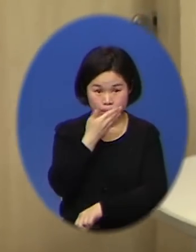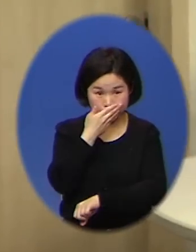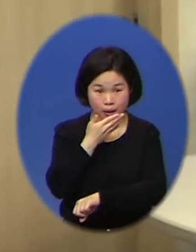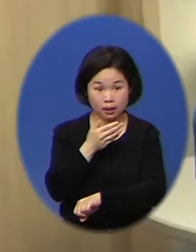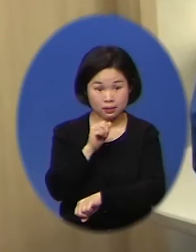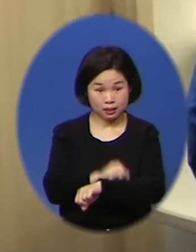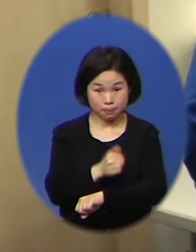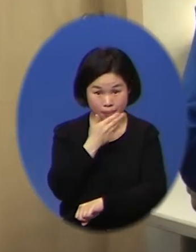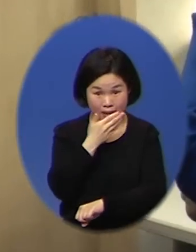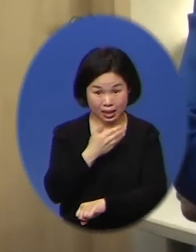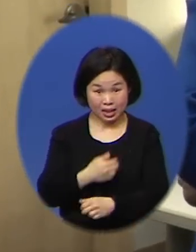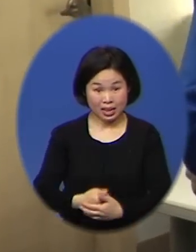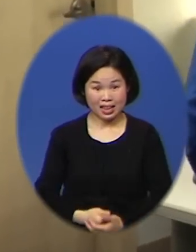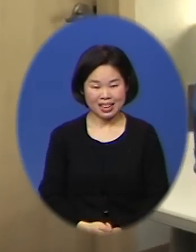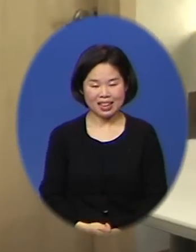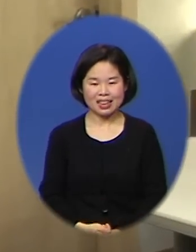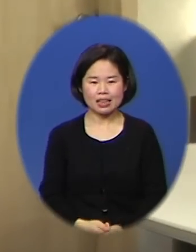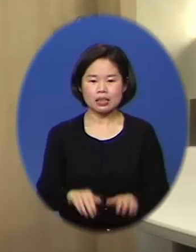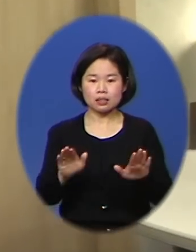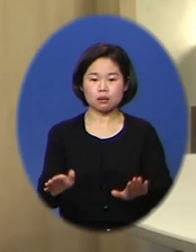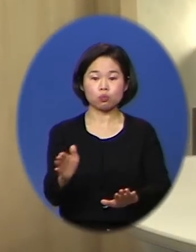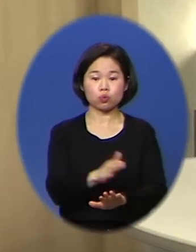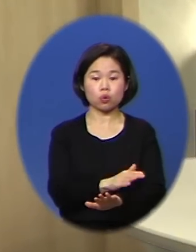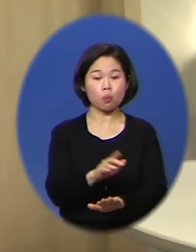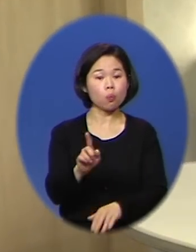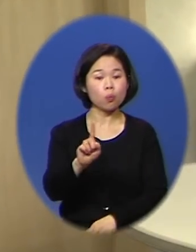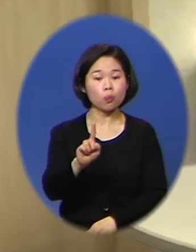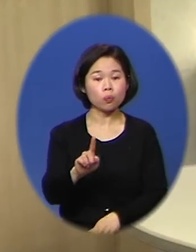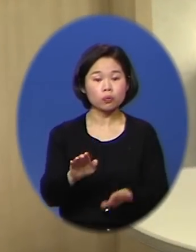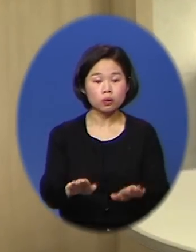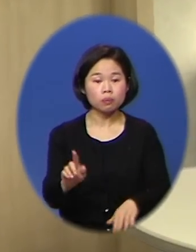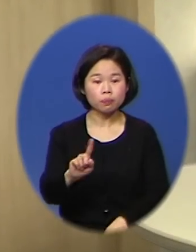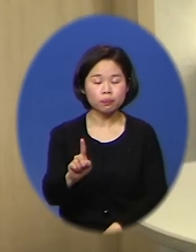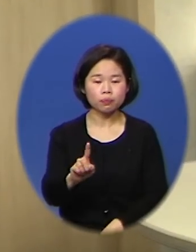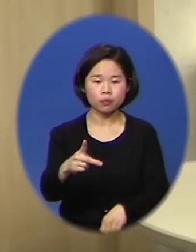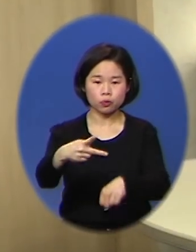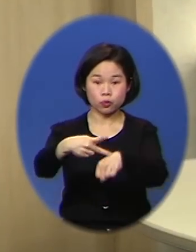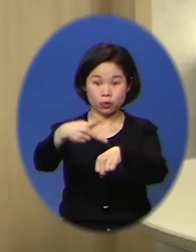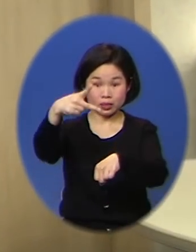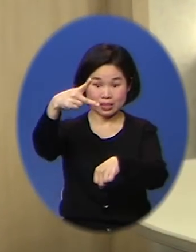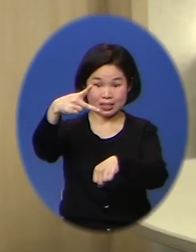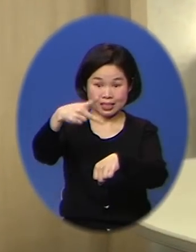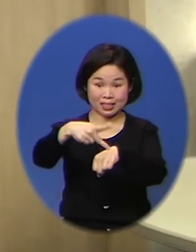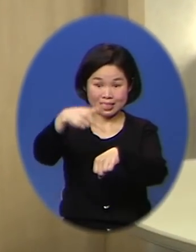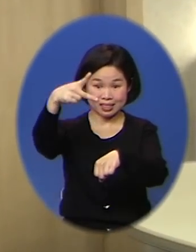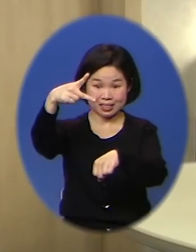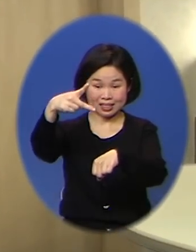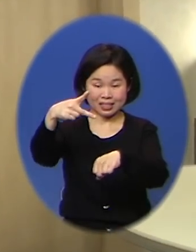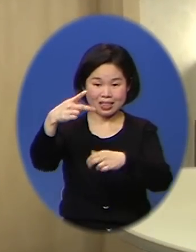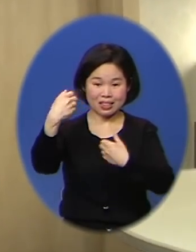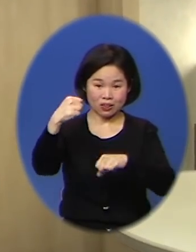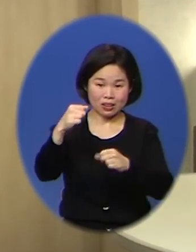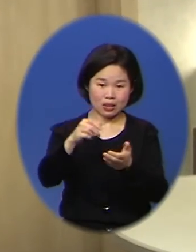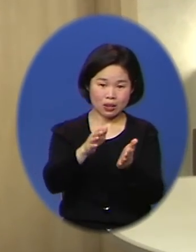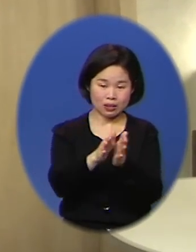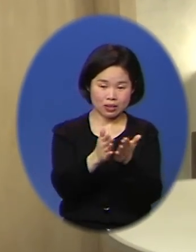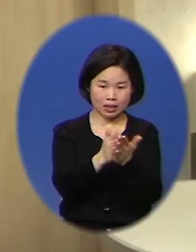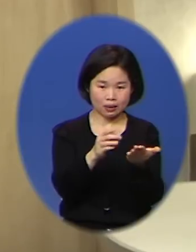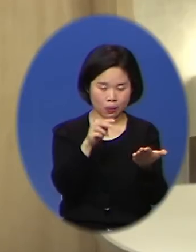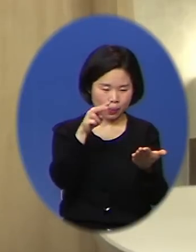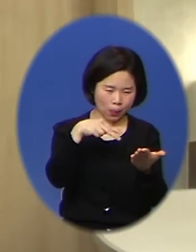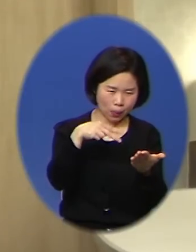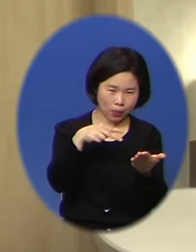네. 그럼 이제부터 뭐 하실 거세요? 2시에 이제 리딩 하는데요. 이제도 이제